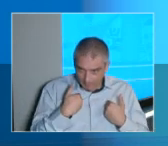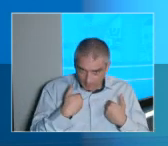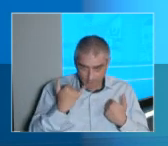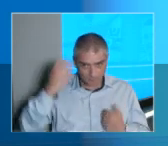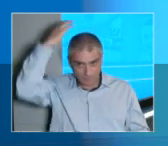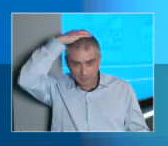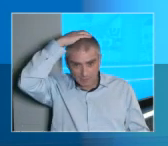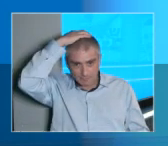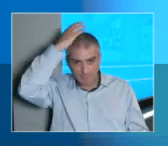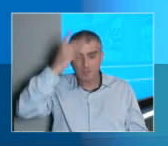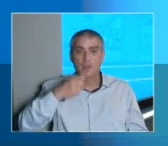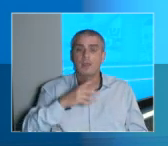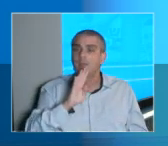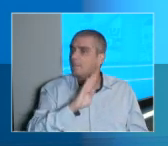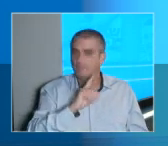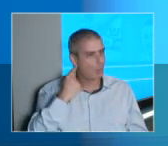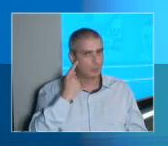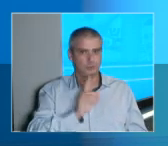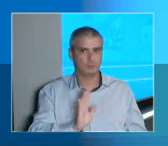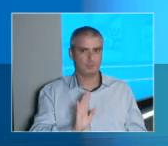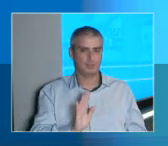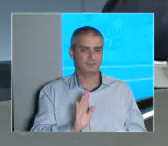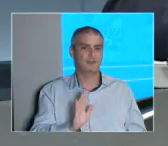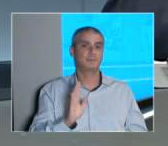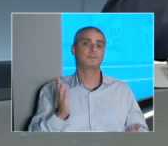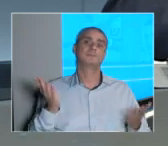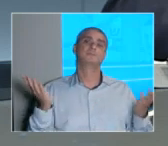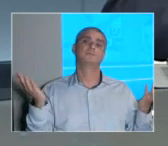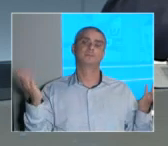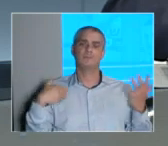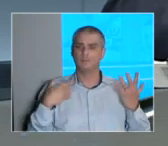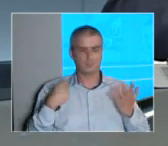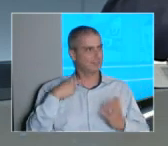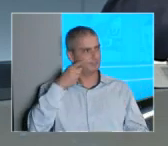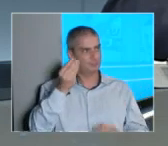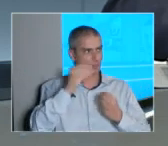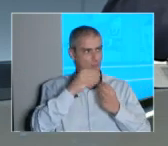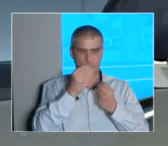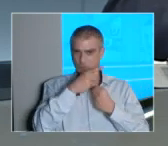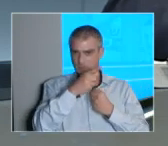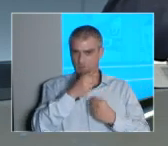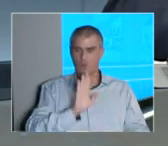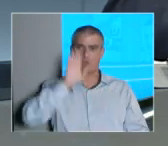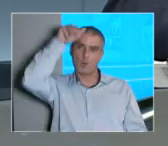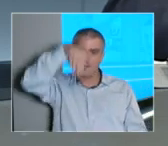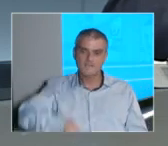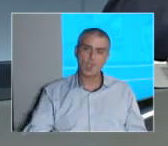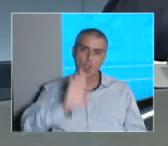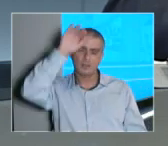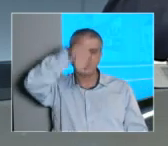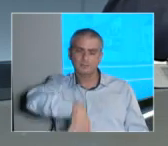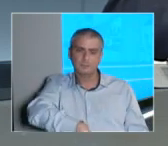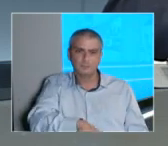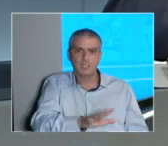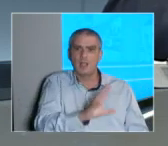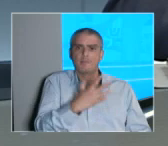כעת לשים כיפה? מנתניהו לעולם לא תשמע את זה. אז זה אפשר לומר, נו טוב, תראה, אני מצביע כאן על עוד מוסף שלך, אתה יכול לראות עולים ויורדים, מדוע